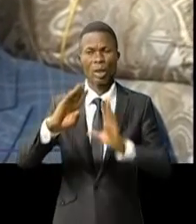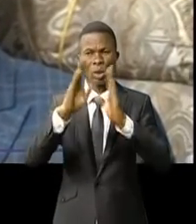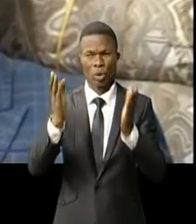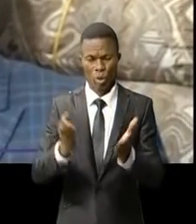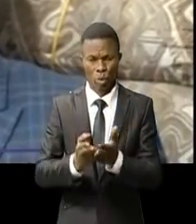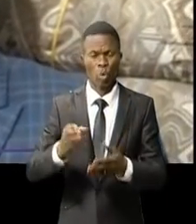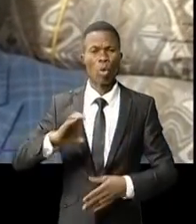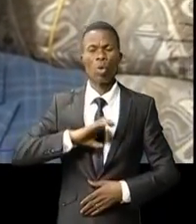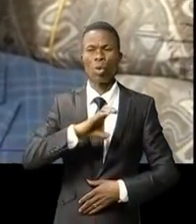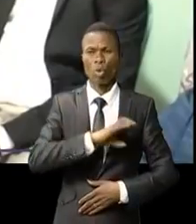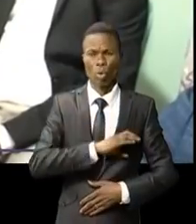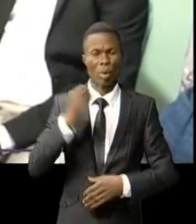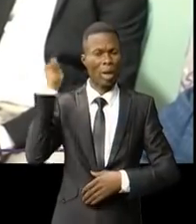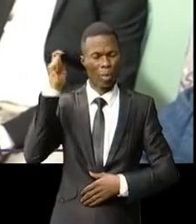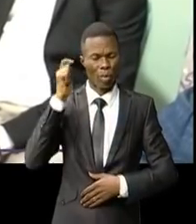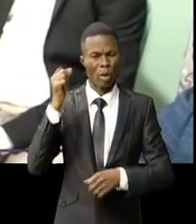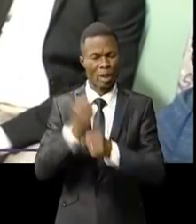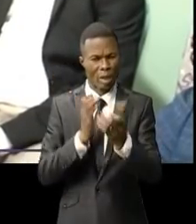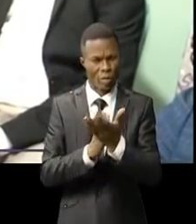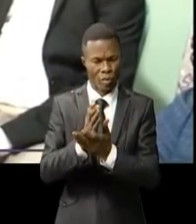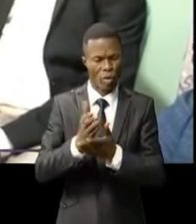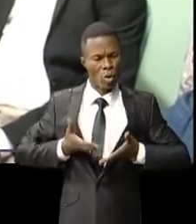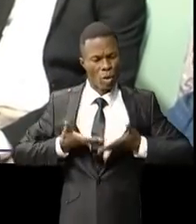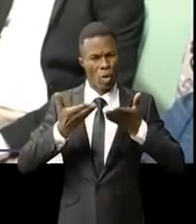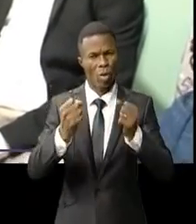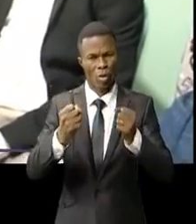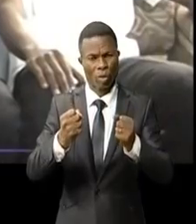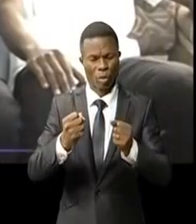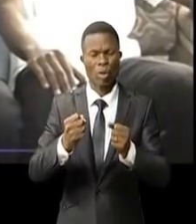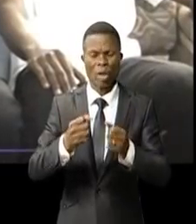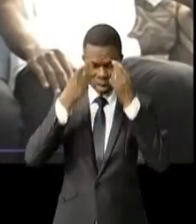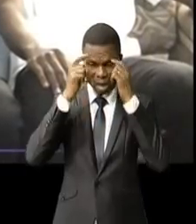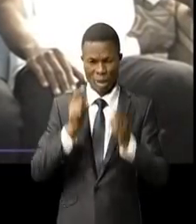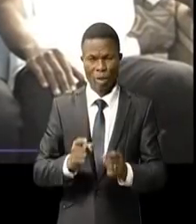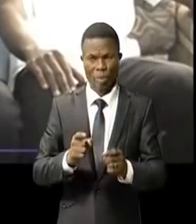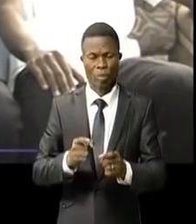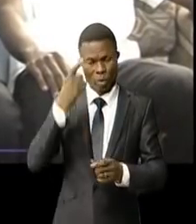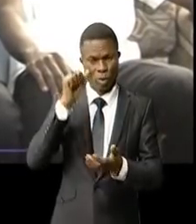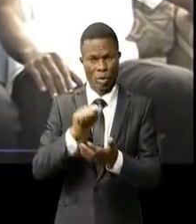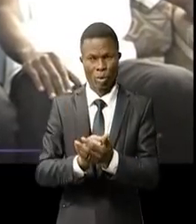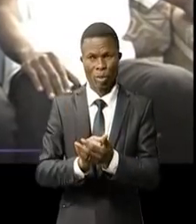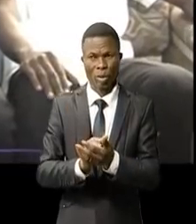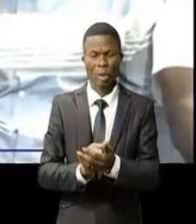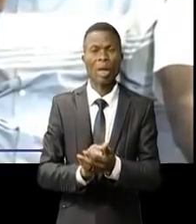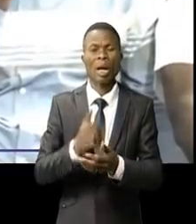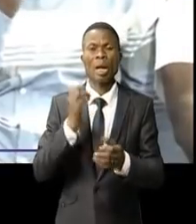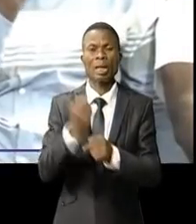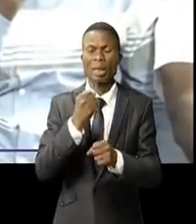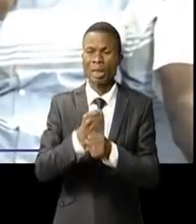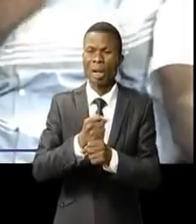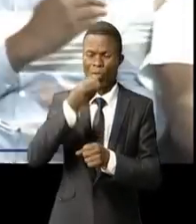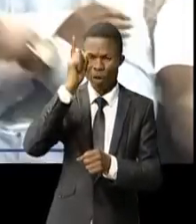sa communauté les sérieux, le sacrifice et l'abnégation. Pour ce faire, il a préconisé le travail